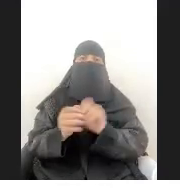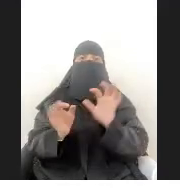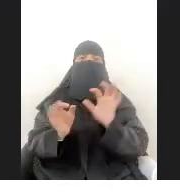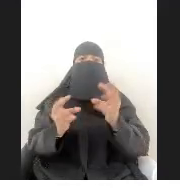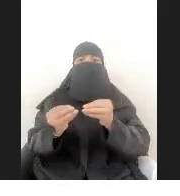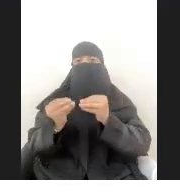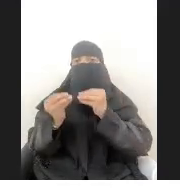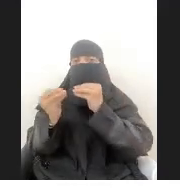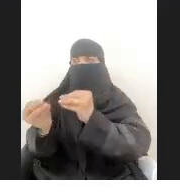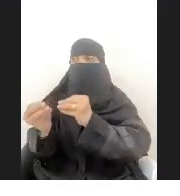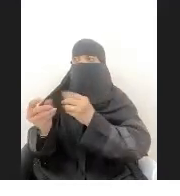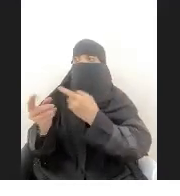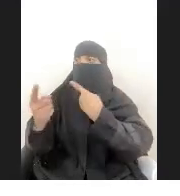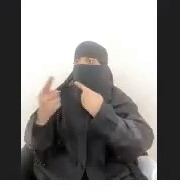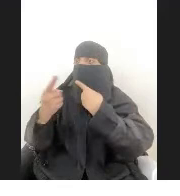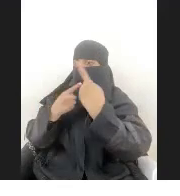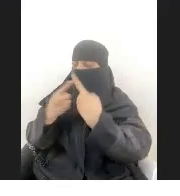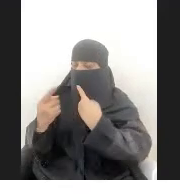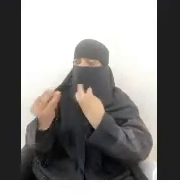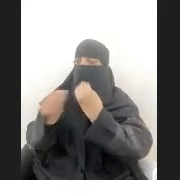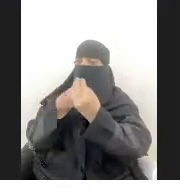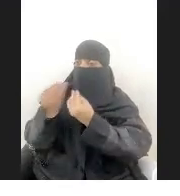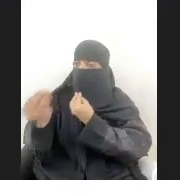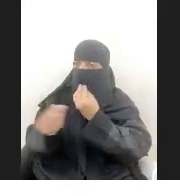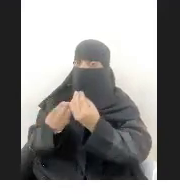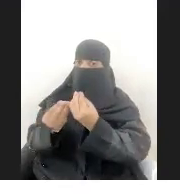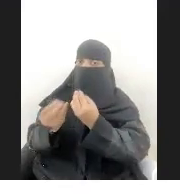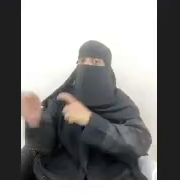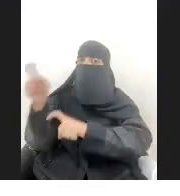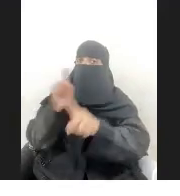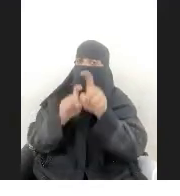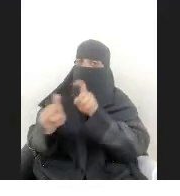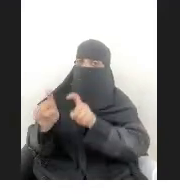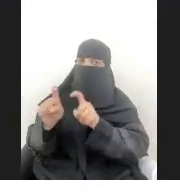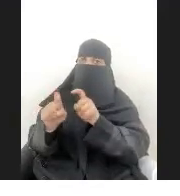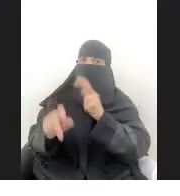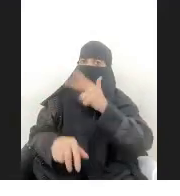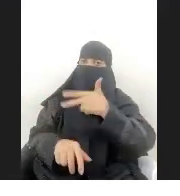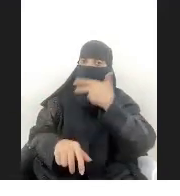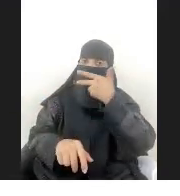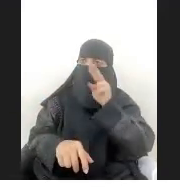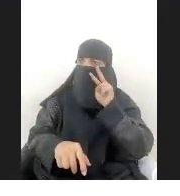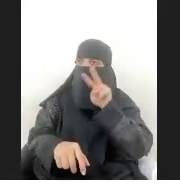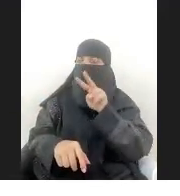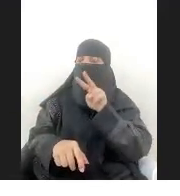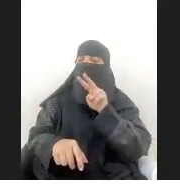هم يتناقشوا، إنه هذه لازم أخذها بالاعتبار في وقت